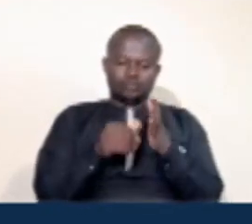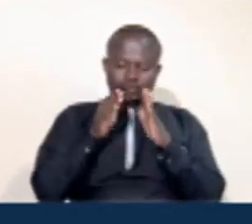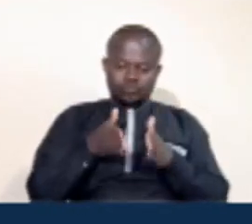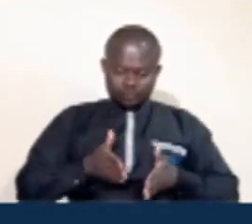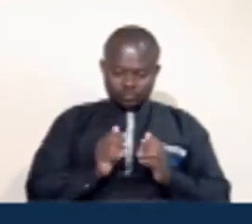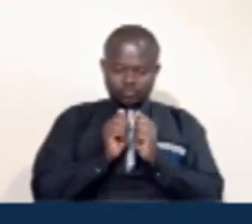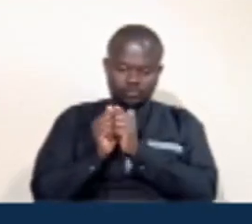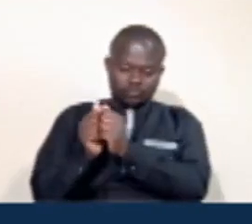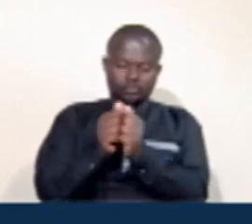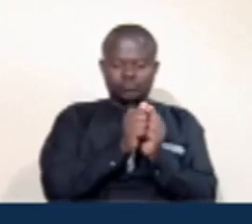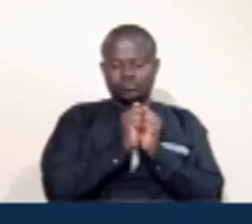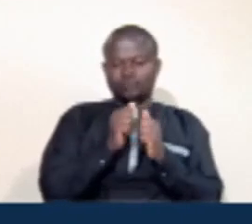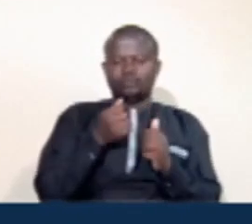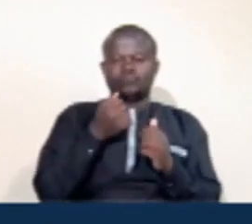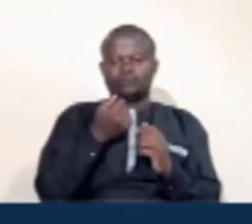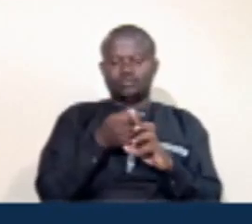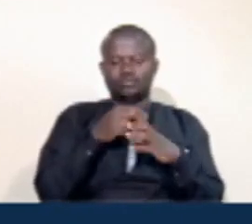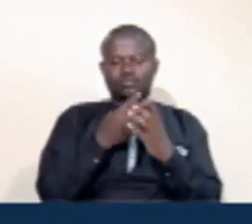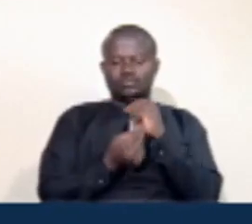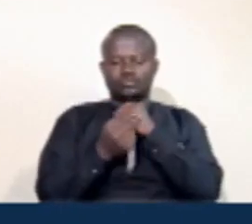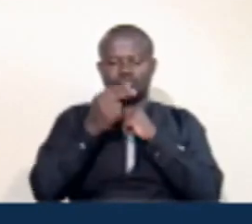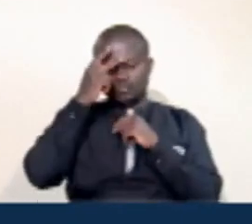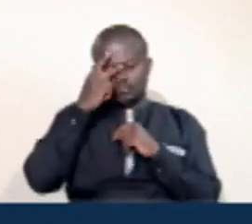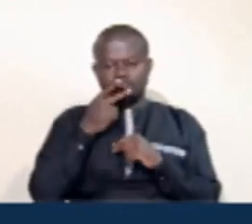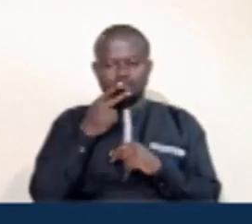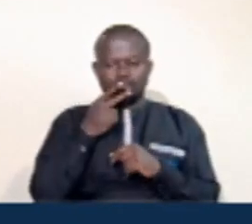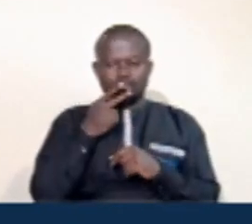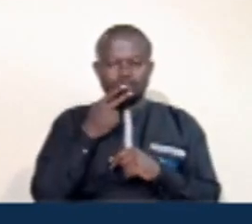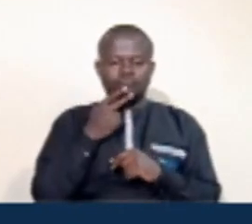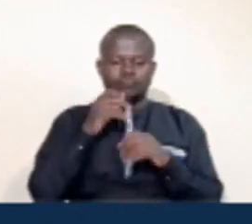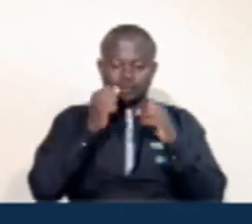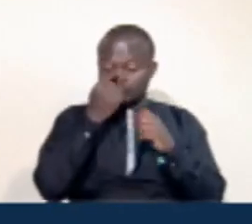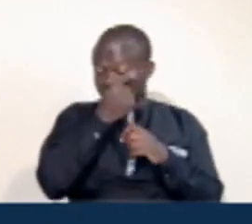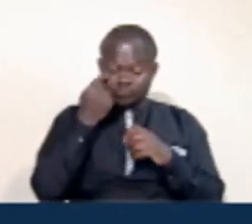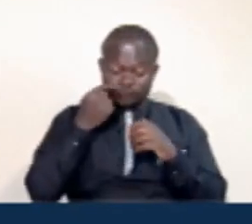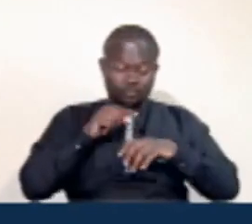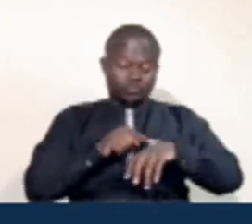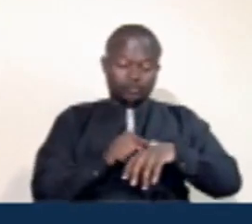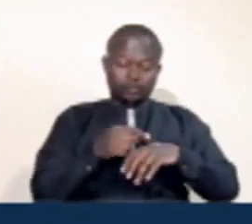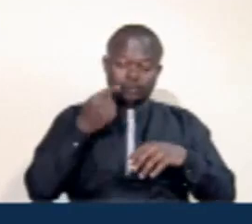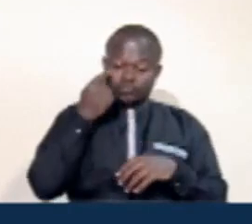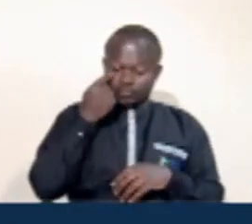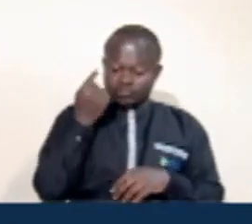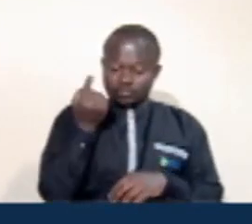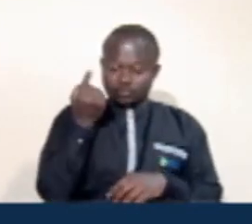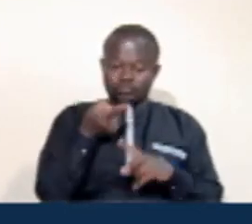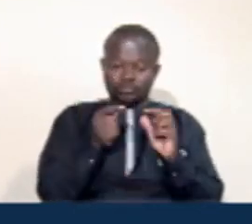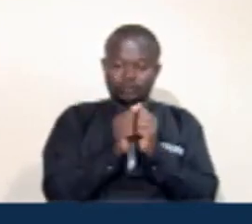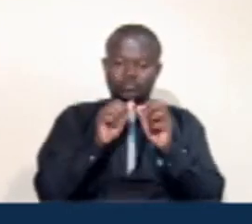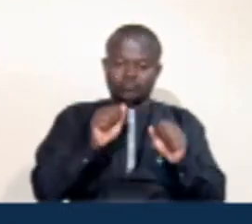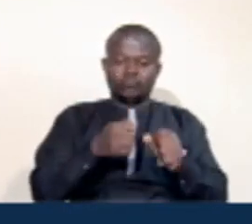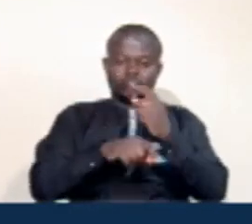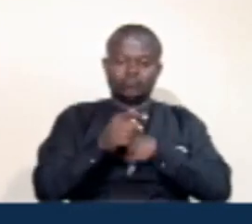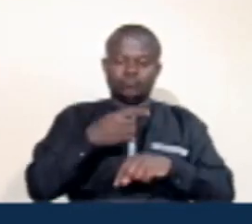avukana agikomoye ku babyeyi bombi. Buramoka tatatu harimo ufata amaso n'uruhu, ufata ijisho gusa ndetse